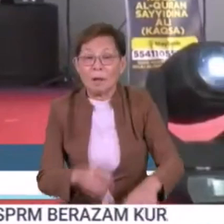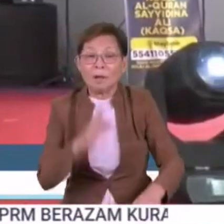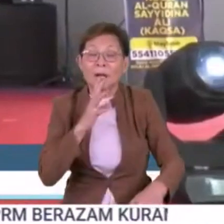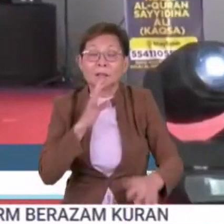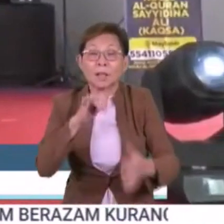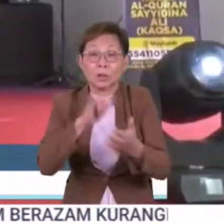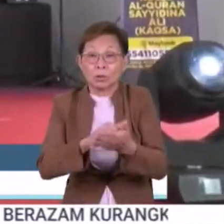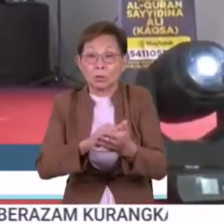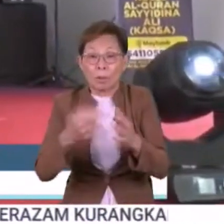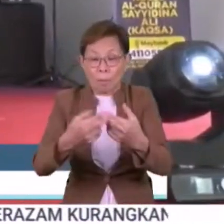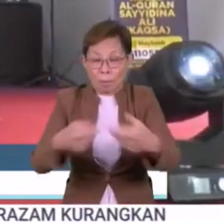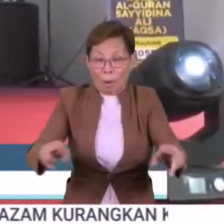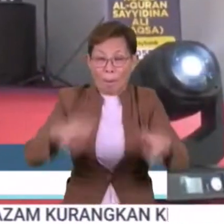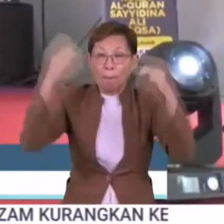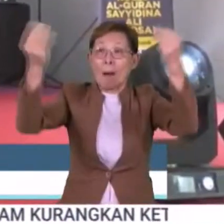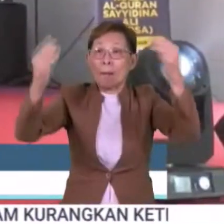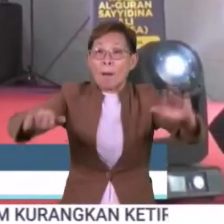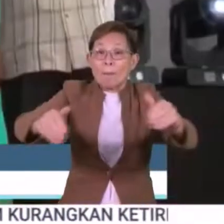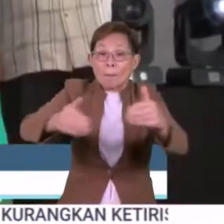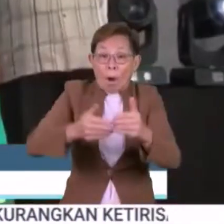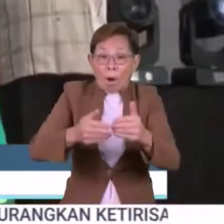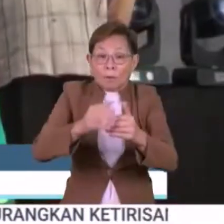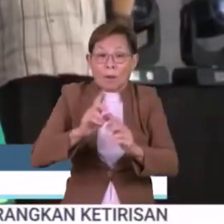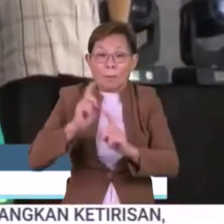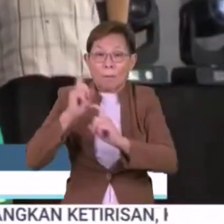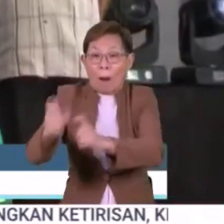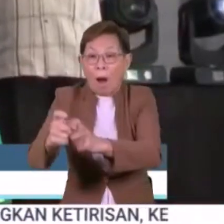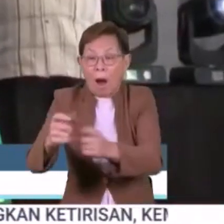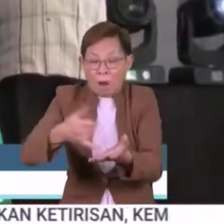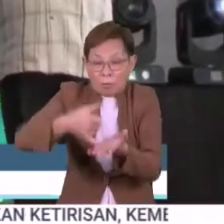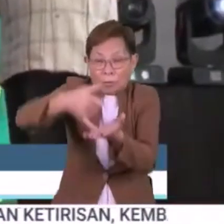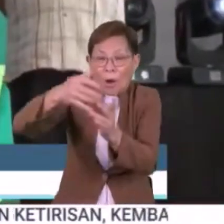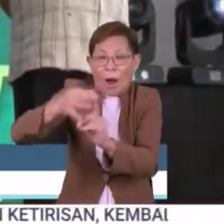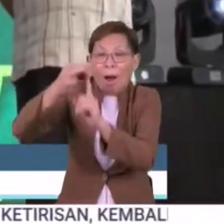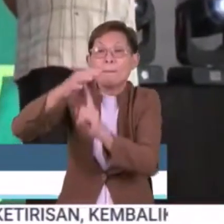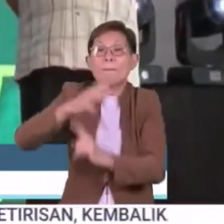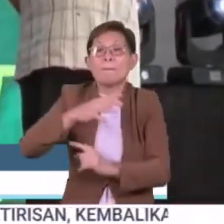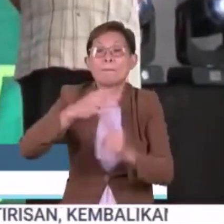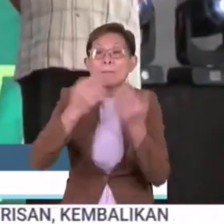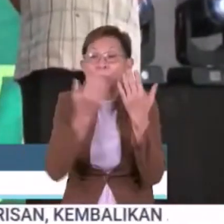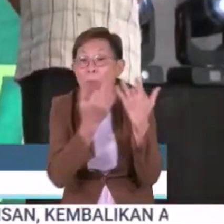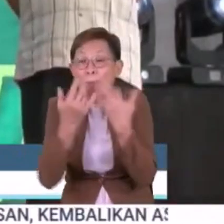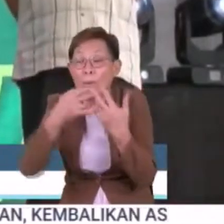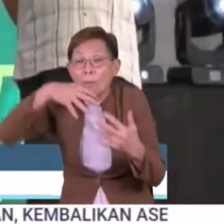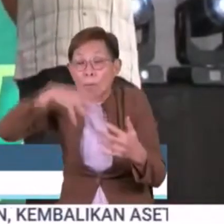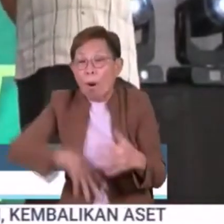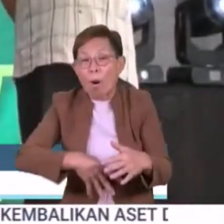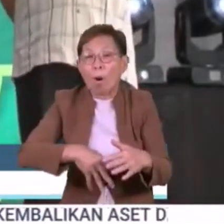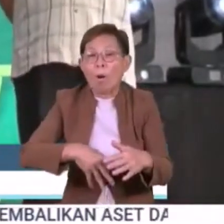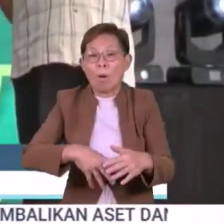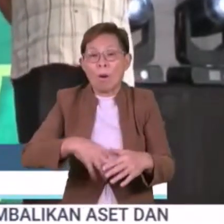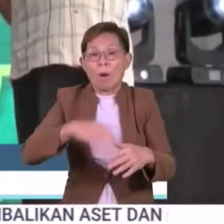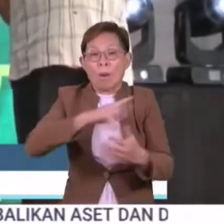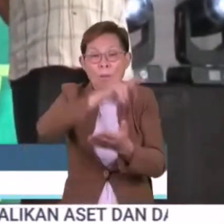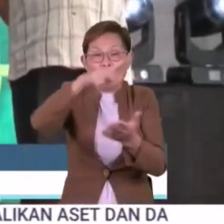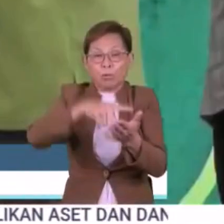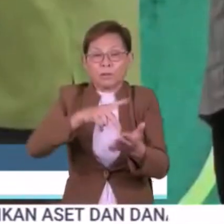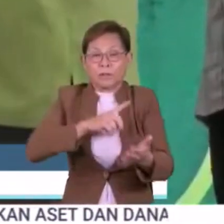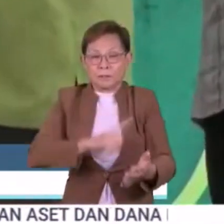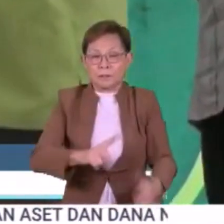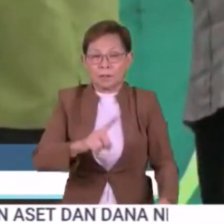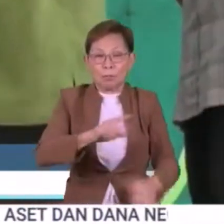Beliau berkata demikian pada perasmian majlis penutup dan penyampaian anugerah khas Maulidur Rasul di dataran Pusat Islam Bukit